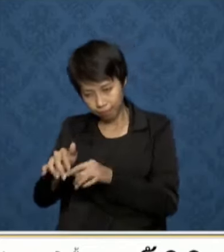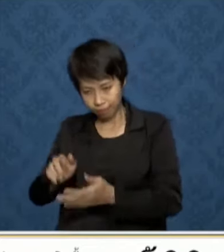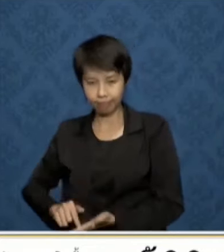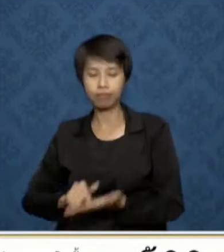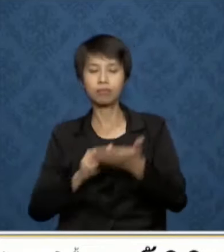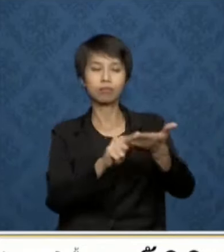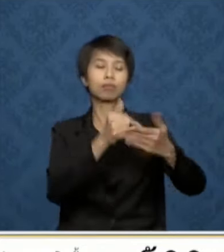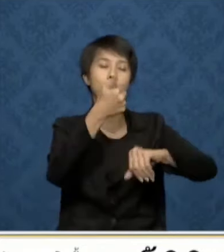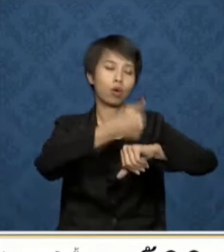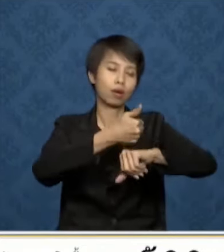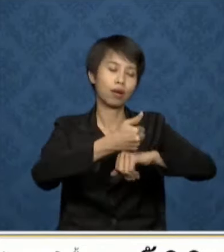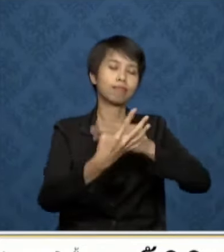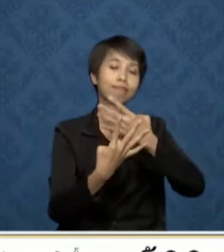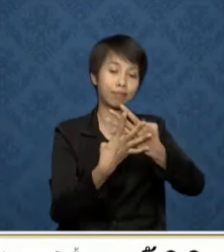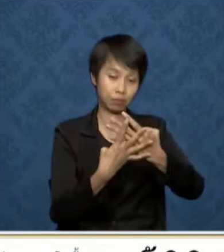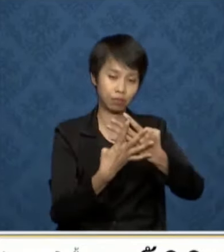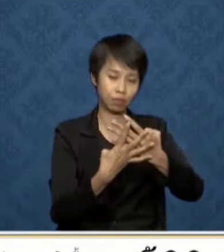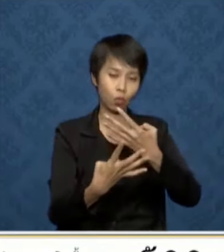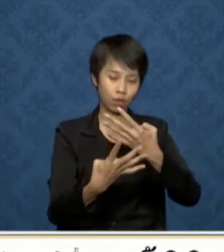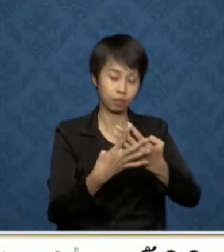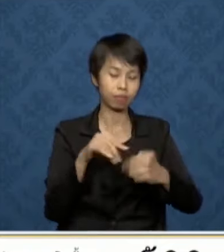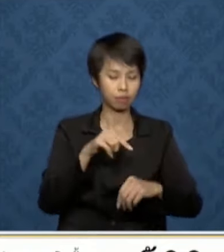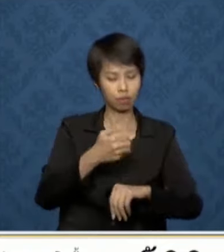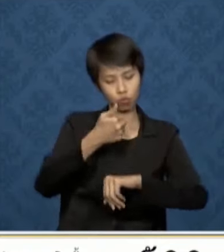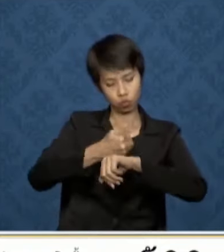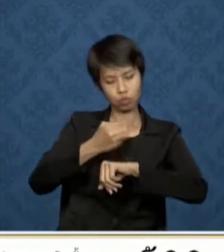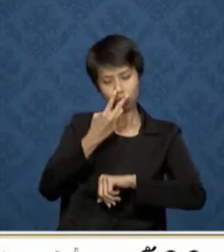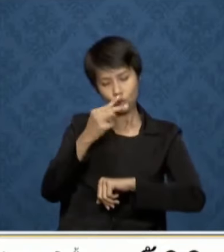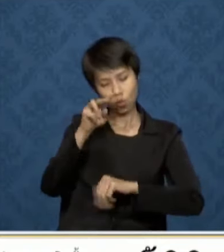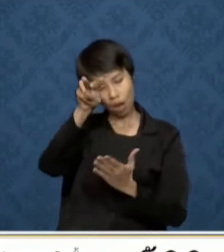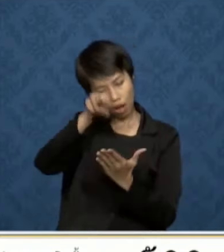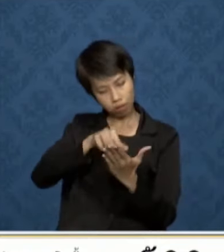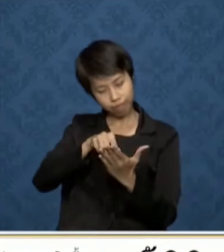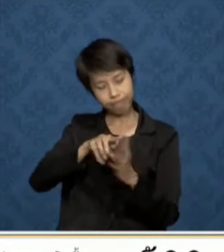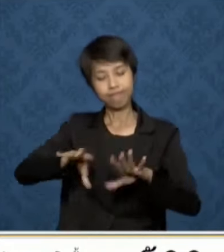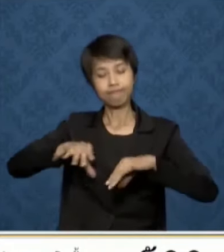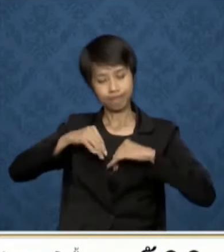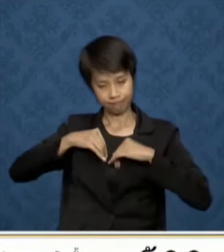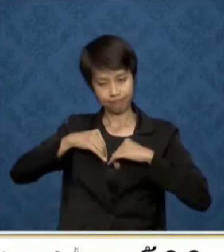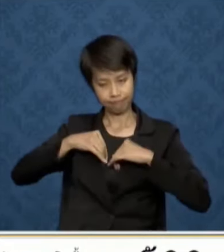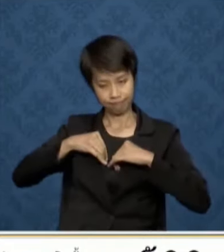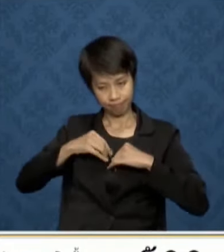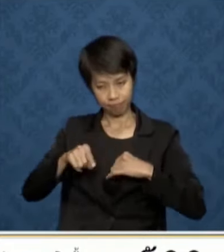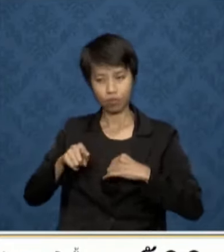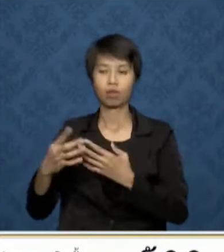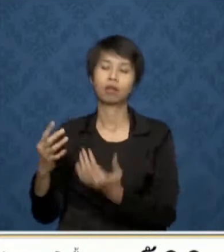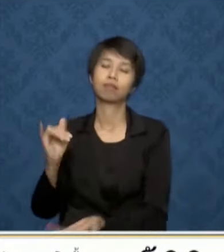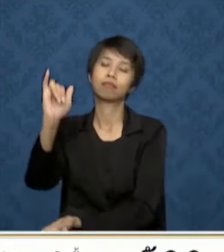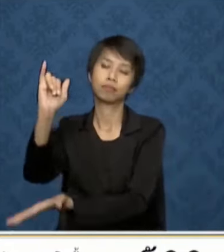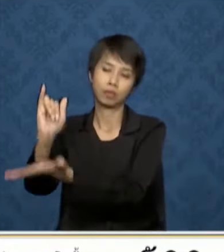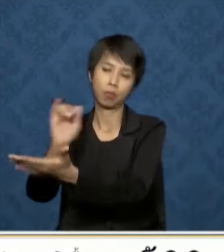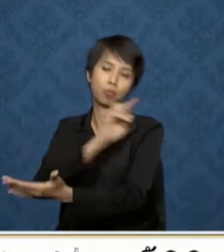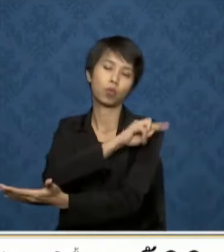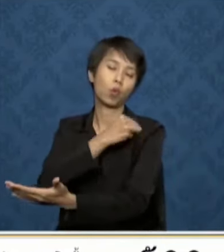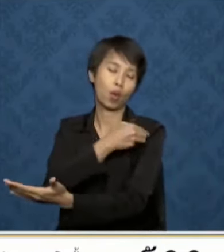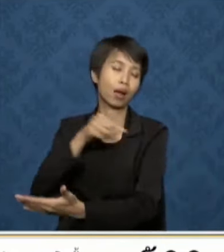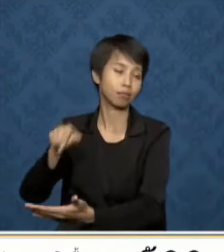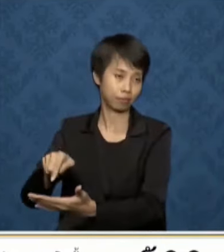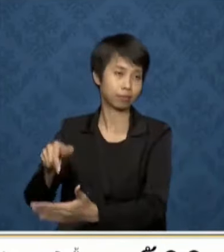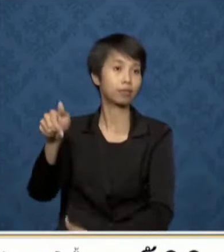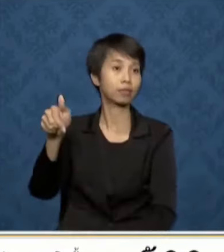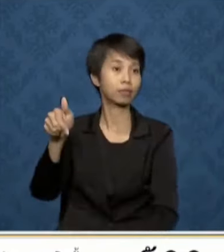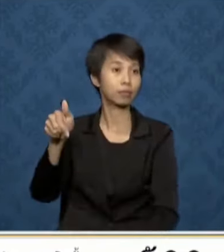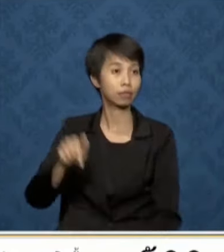่งที่ผอบอเรีนจำ ผอบอเหนด้วย อนุญาต ก็ให้ Admit ได้ฟังแบบนี้